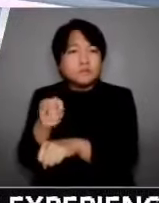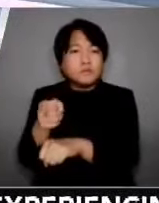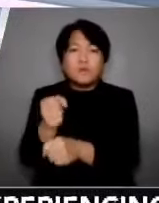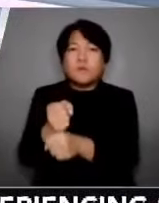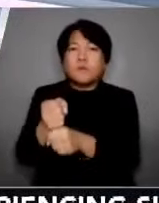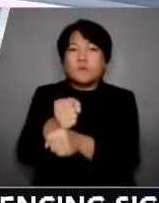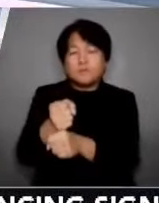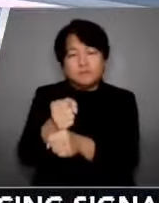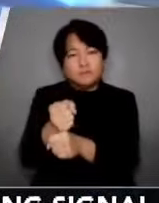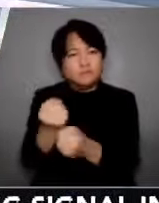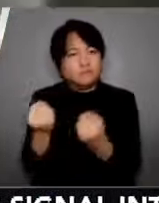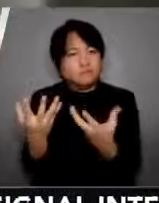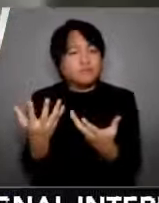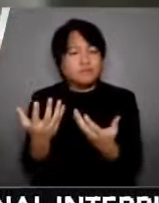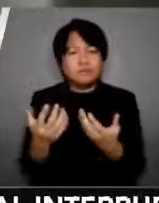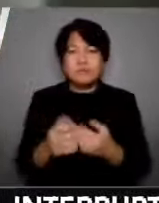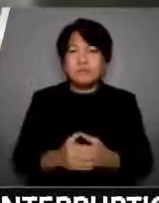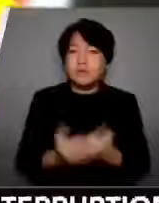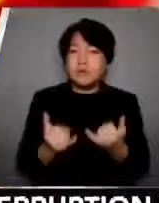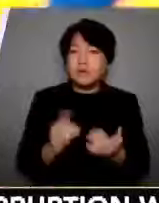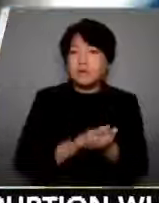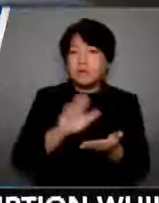May report si Katrina Son.